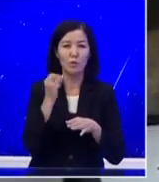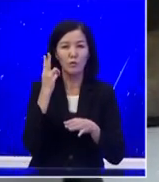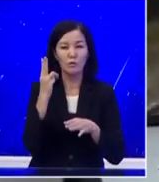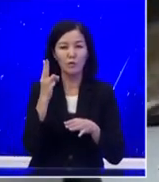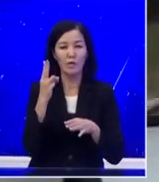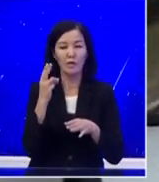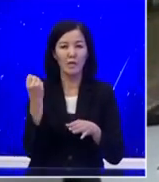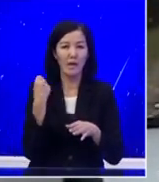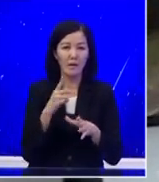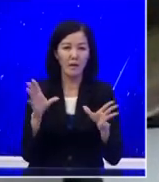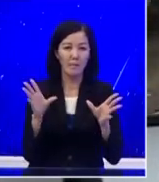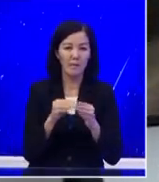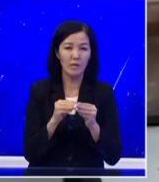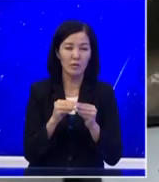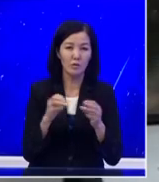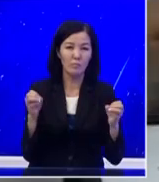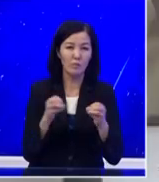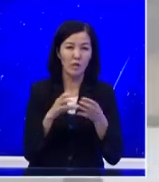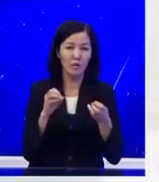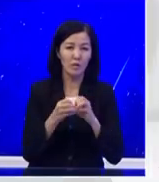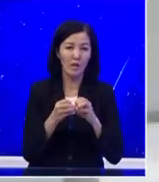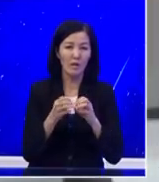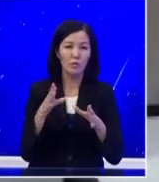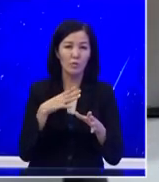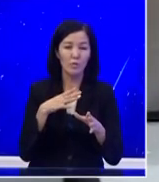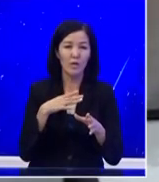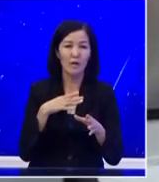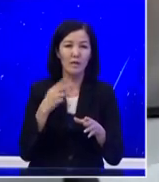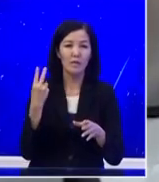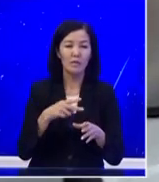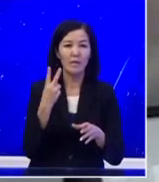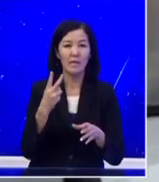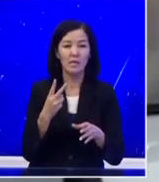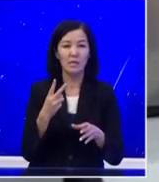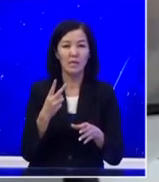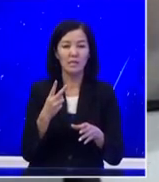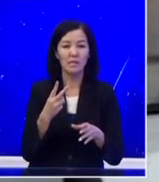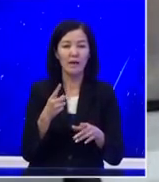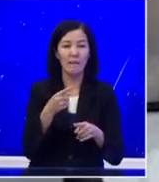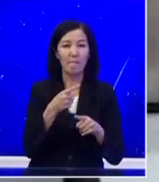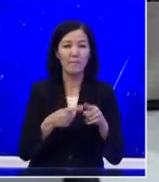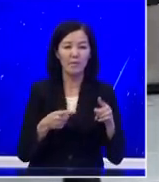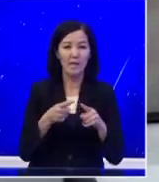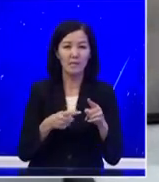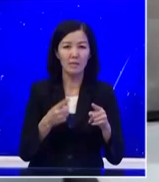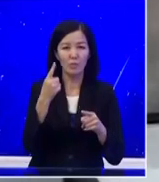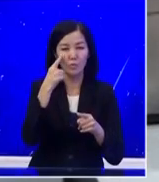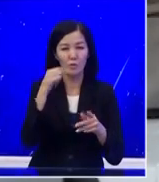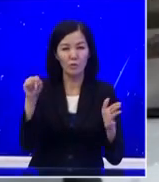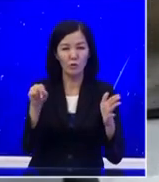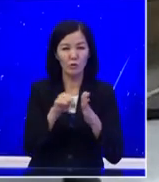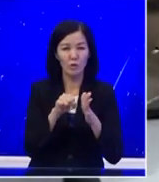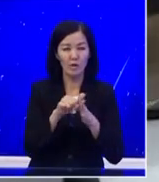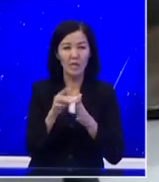мен жұмысшылардың арасында жанжал туындапты. Артынша 22 жастағы азамат ас үй пышағын жәбірленушінің көзіне сұққан.